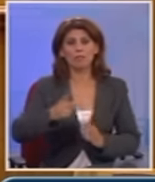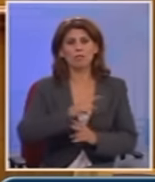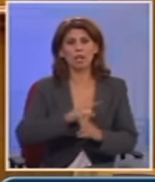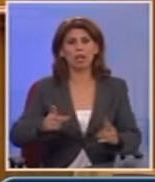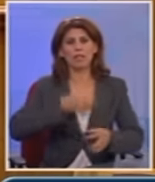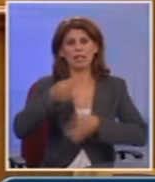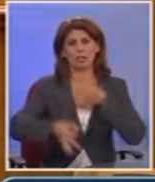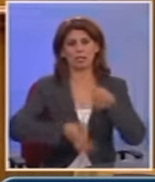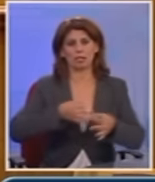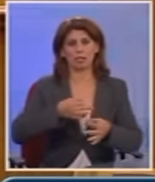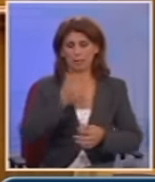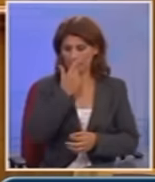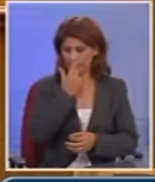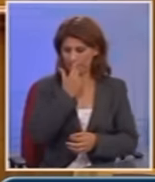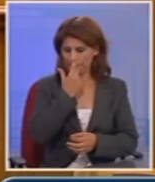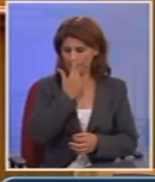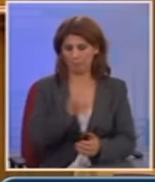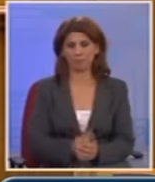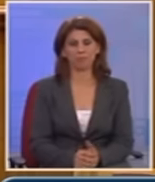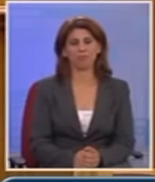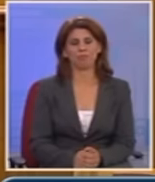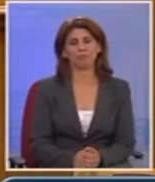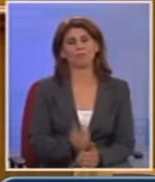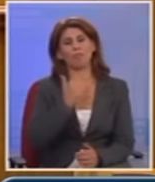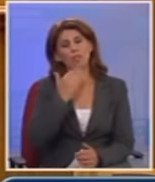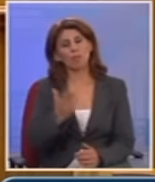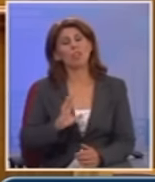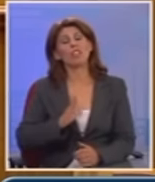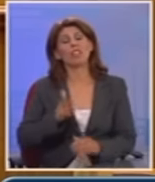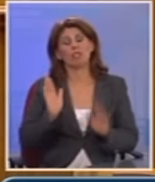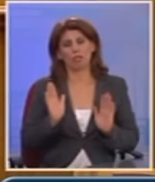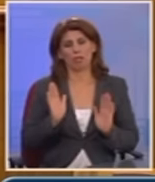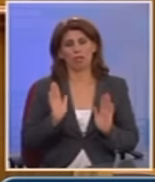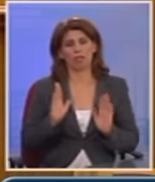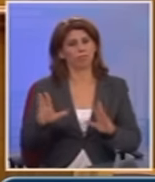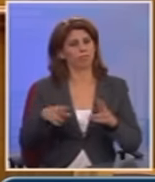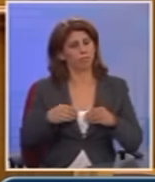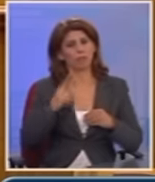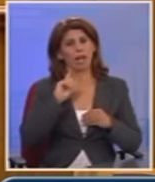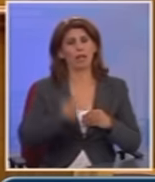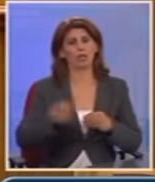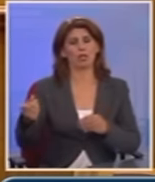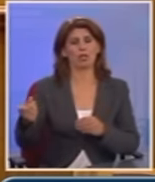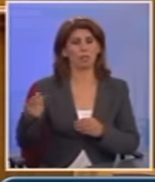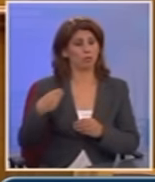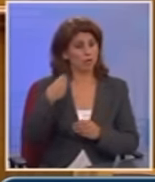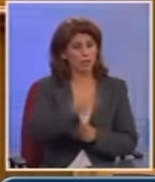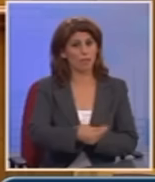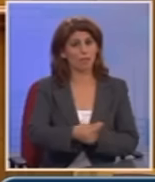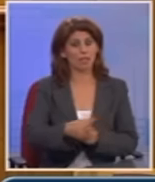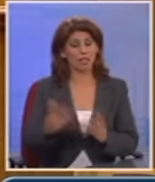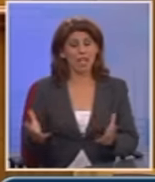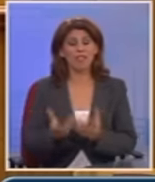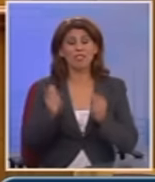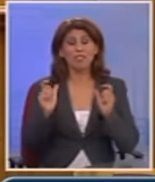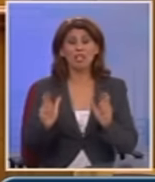καθαρές εξηγήσεις. Δεν μπορούσατε ή δεν θέλατε να ανταποκριθείτε στην εντολή που σας έδωσε για